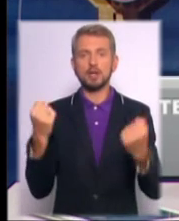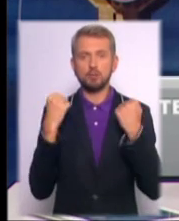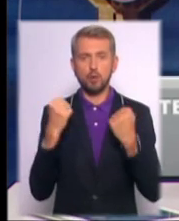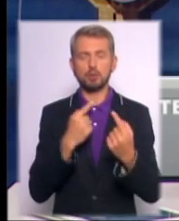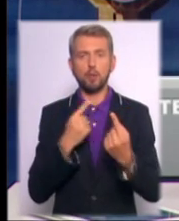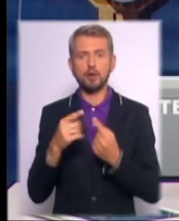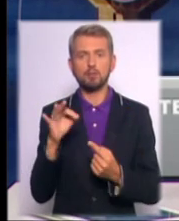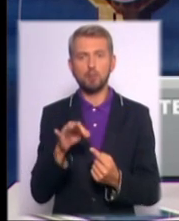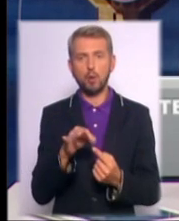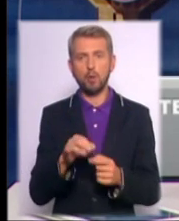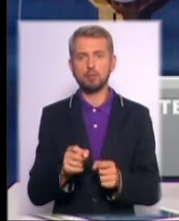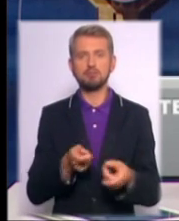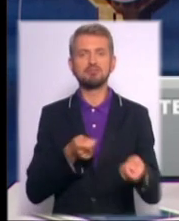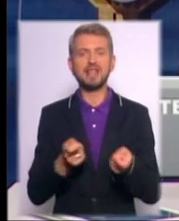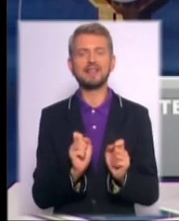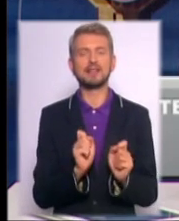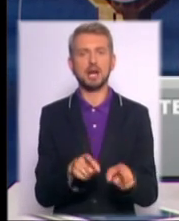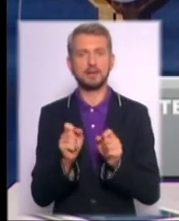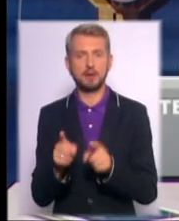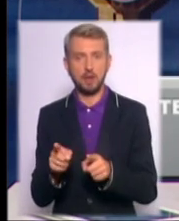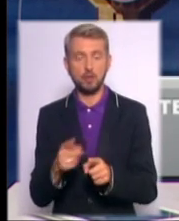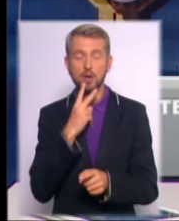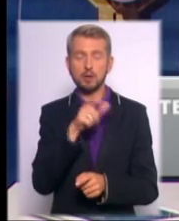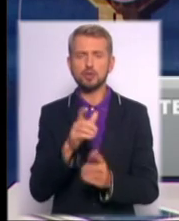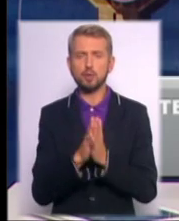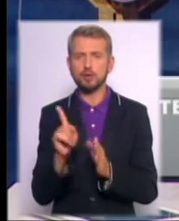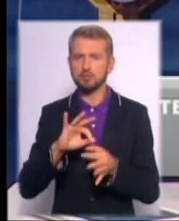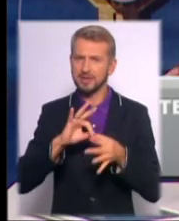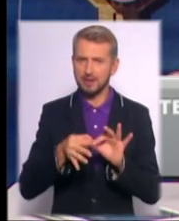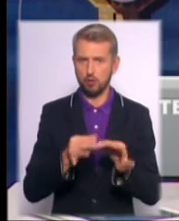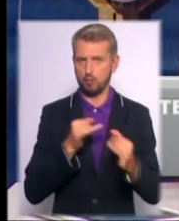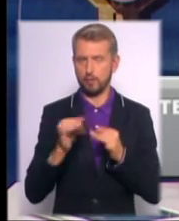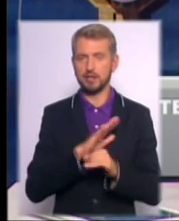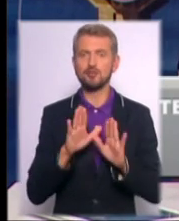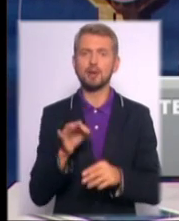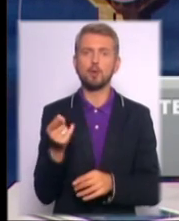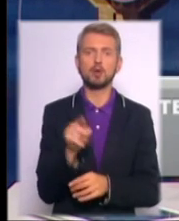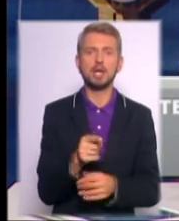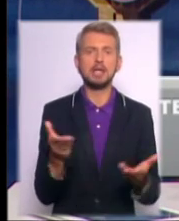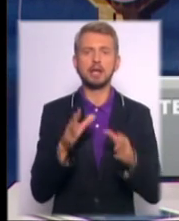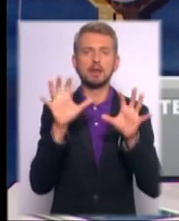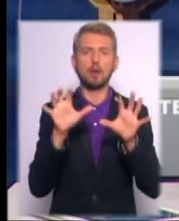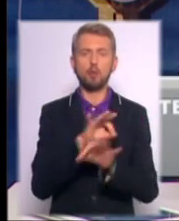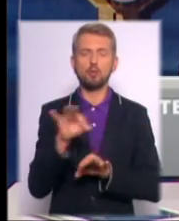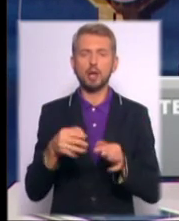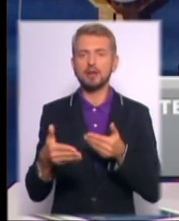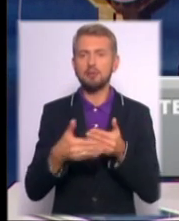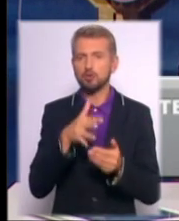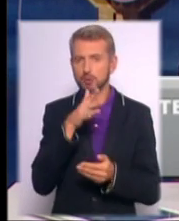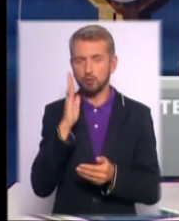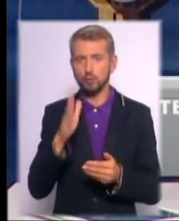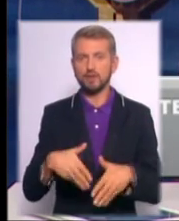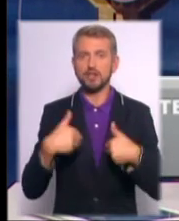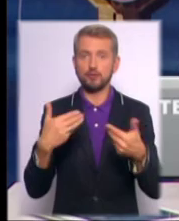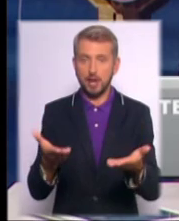поговоримо про децентралізацію. Глядачі просили, щоб ми більш детально про це поговорили. І не лише про те, які законопроекти найближчим часом будуть